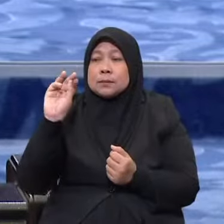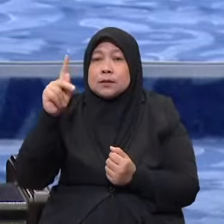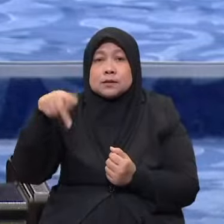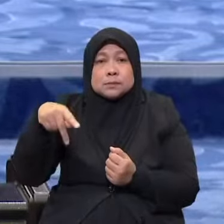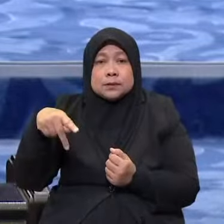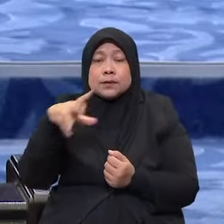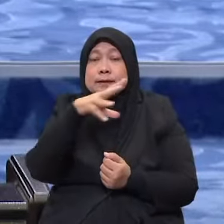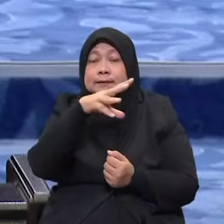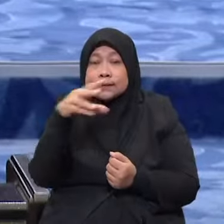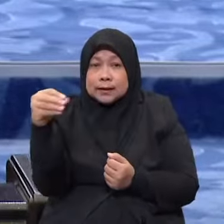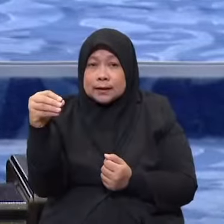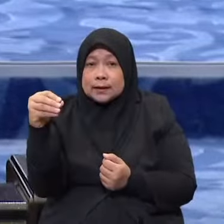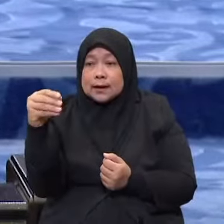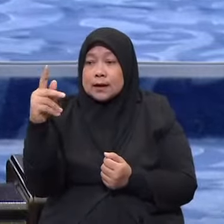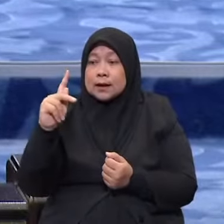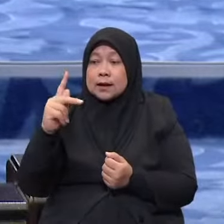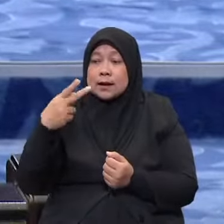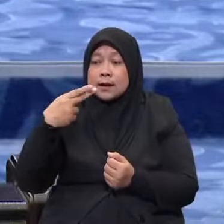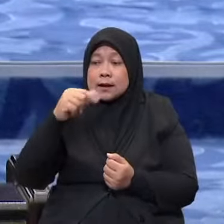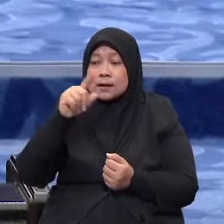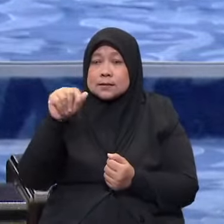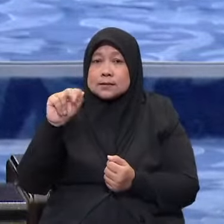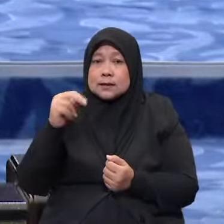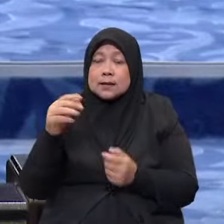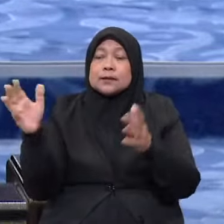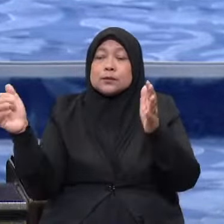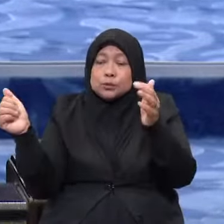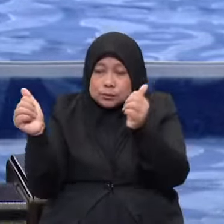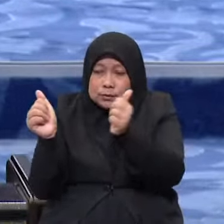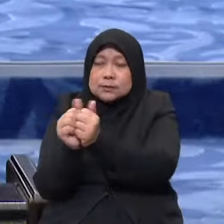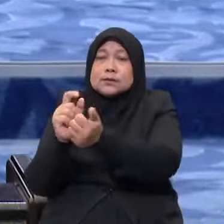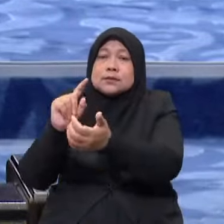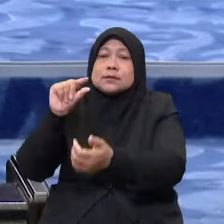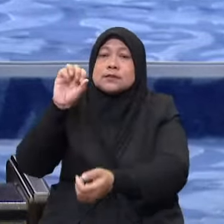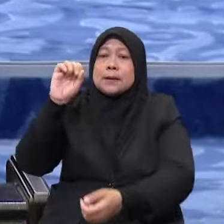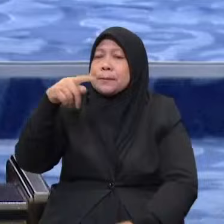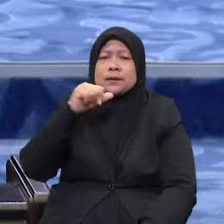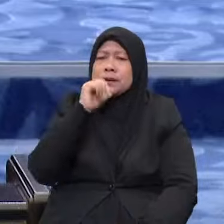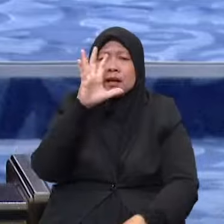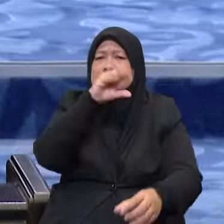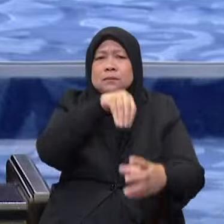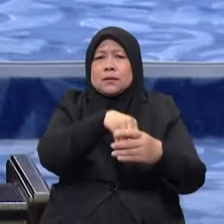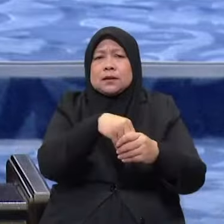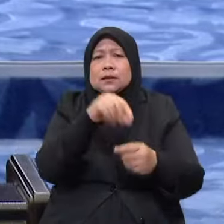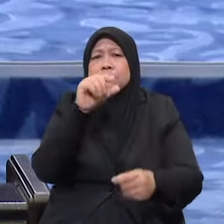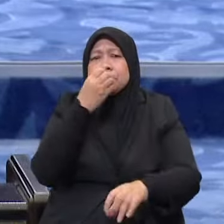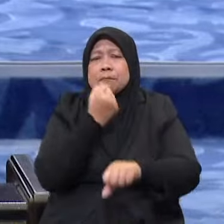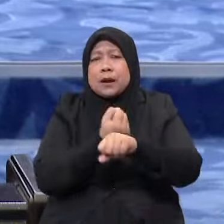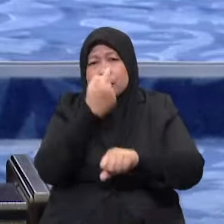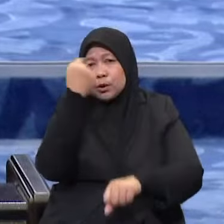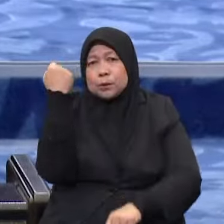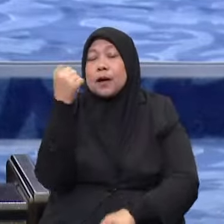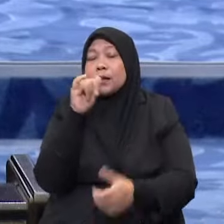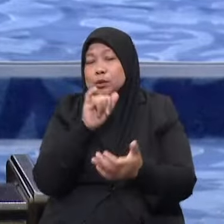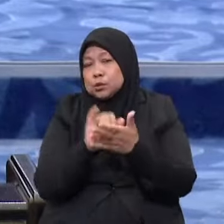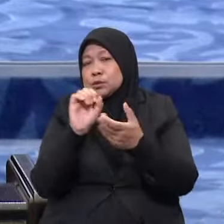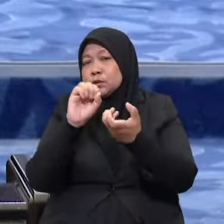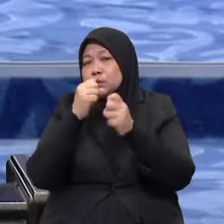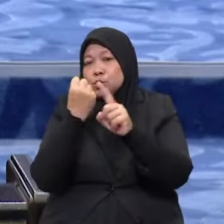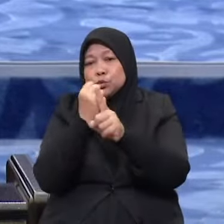KWSP dan Khazanah runding dengan GIP, tidak terlibat BlackRock. Jadi itu keadaan